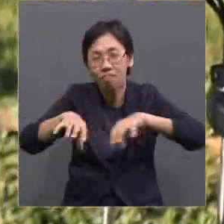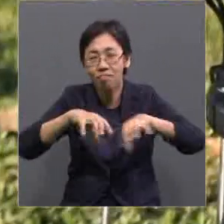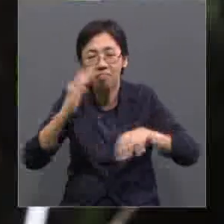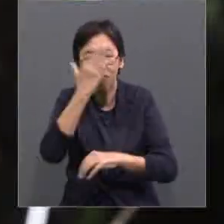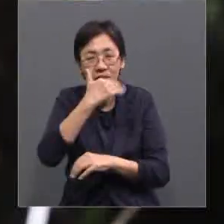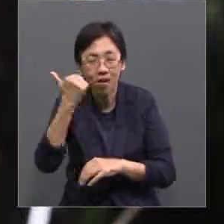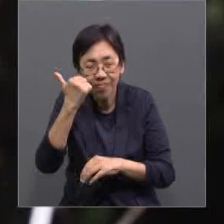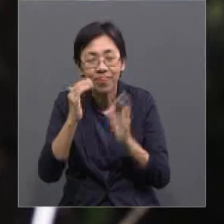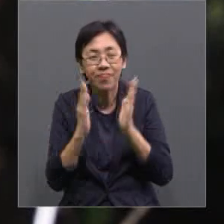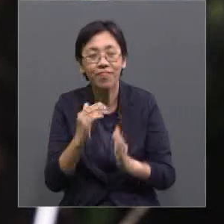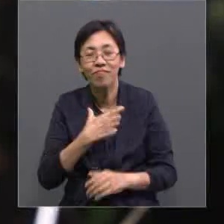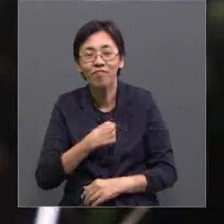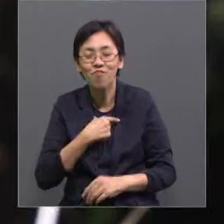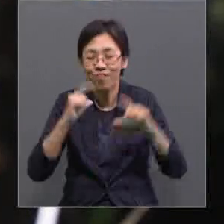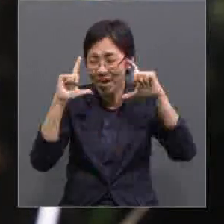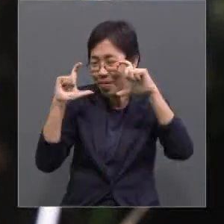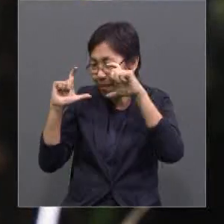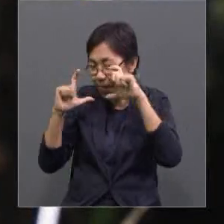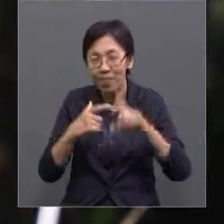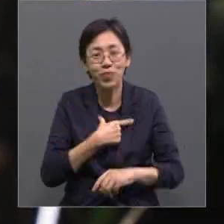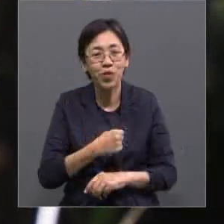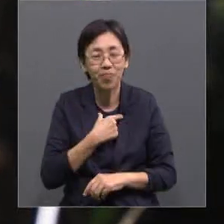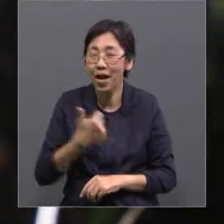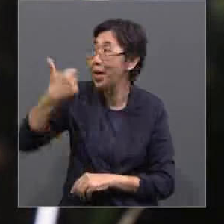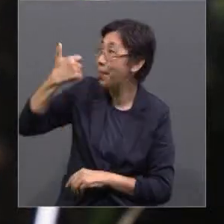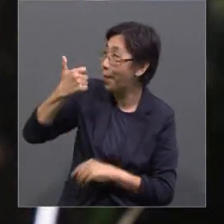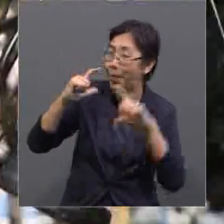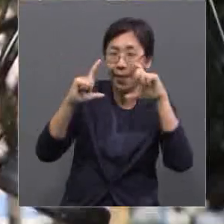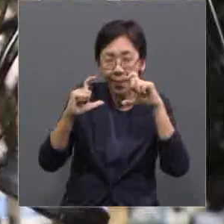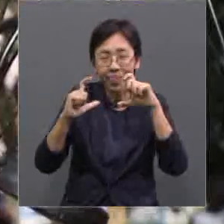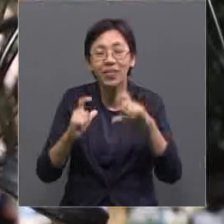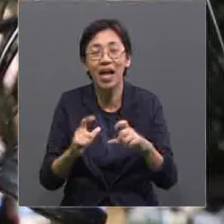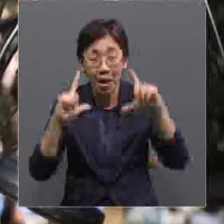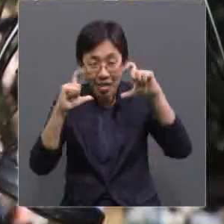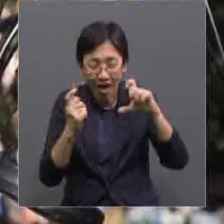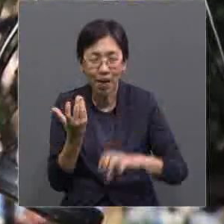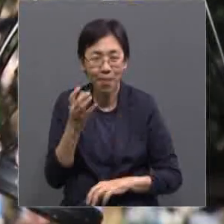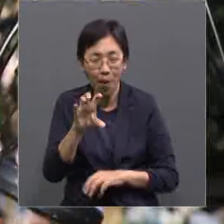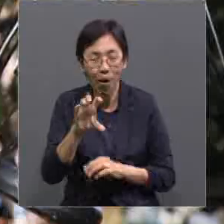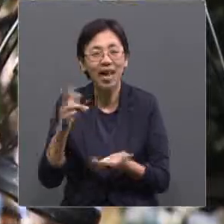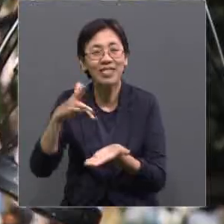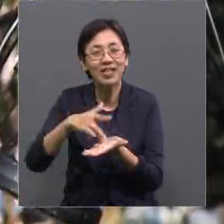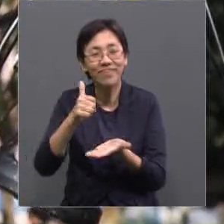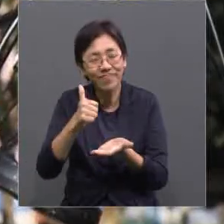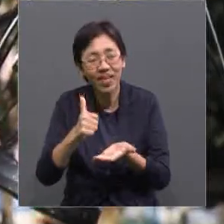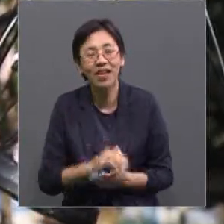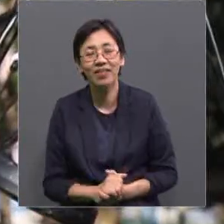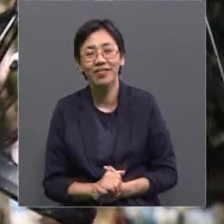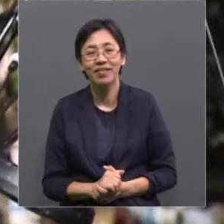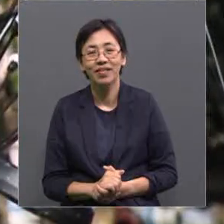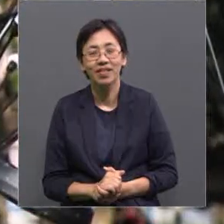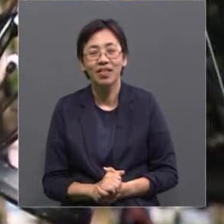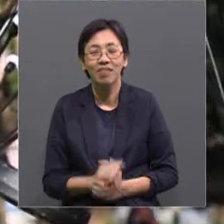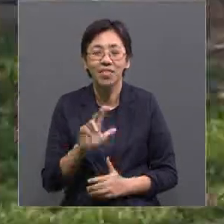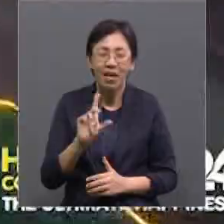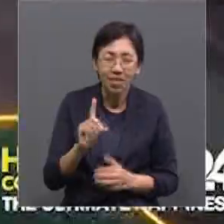พื่อเอาใจสายถ่ายภาพสุดๆนะคะเพื่อให้ผู้ที่มาร่วมงานค่ะได้เช็คอินกันให้สนุกไม่ว่าจะเป็นในส่วนของ 3D Animation